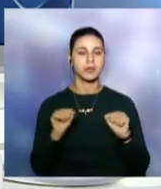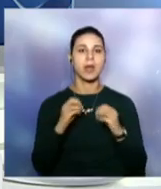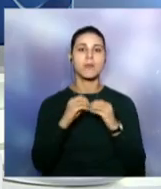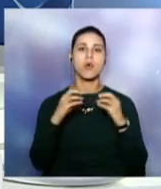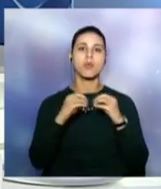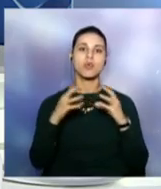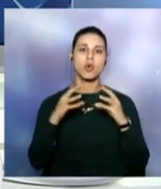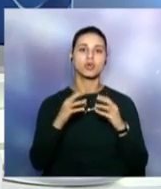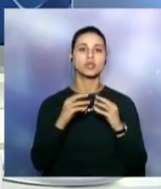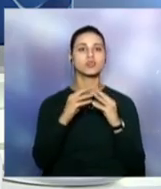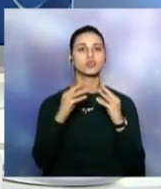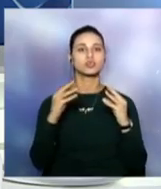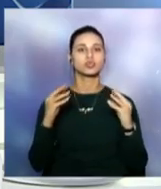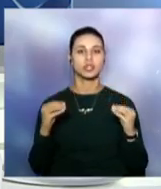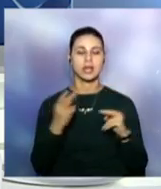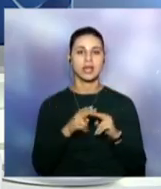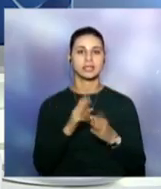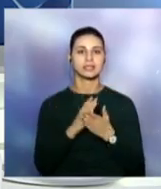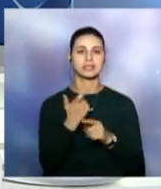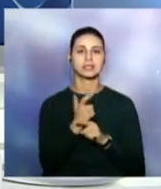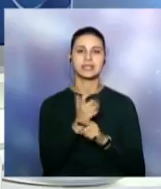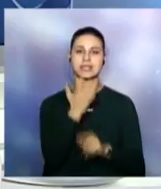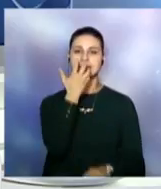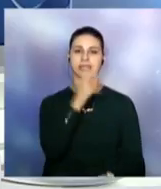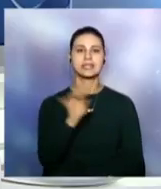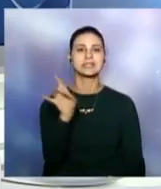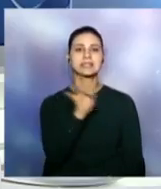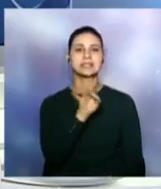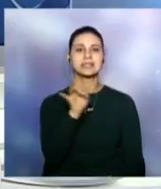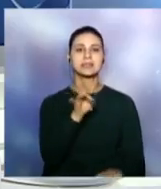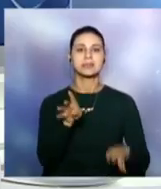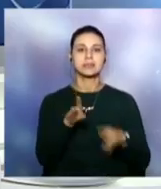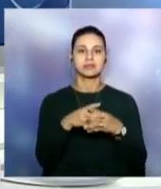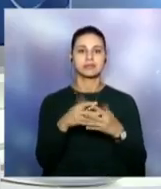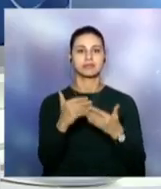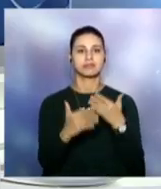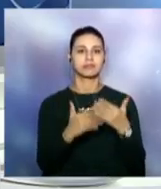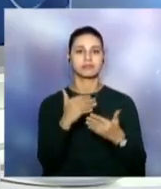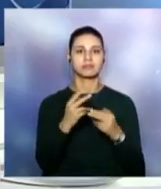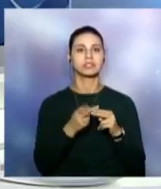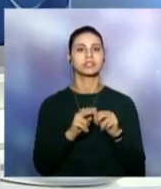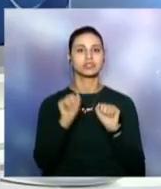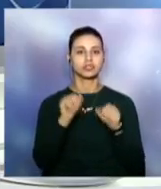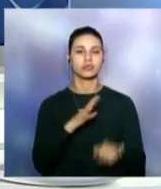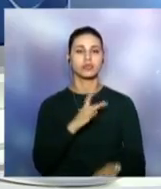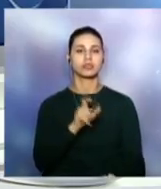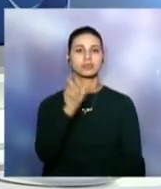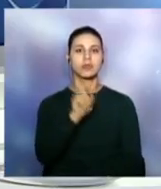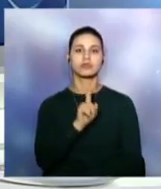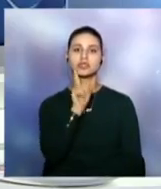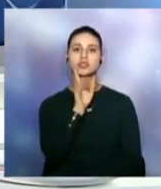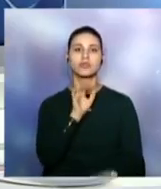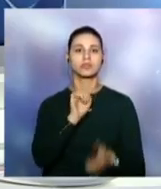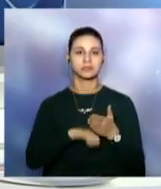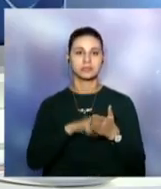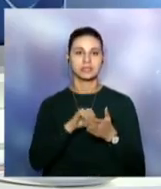პოპკორნები, ბურბუშელები, ეს არის მაღალ ტემპერატურაზე ცხიმის თანხლებით მომზადებული პროდუქტები. ესეც შეიძლება გახდეს ბავშვის დისკომფორტის